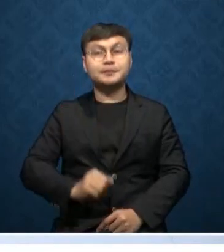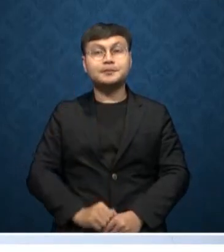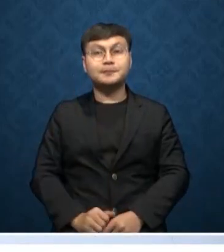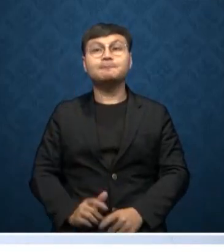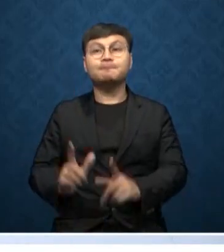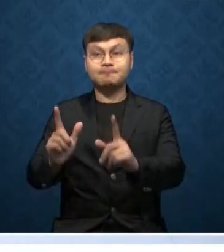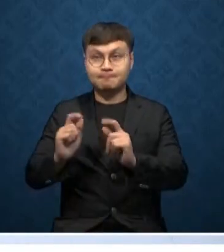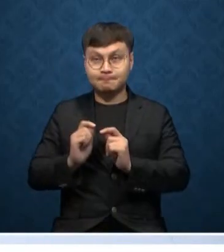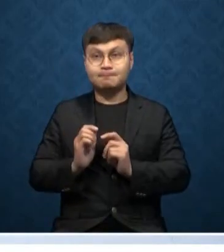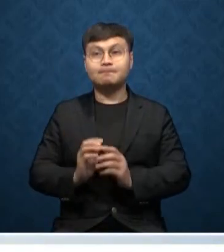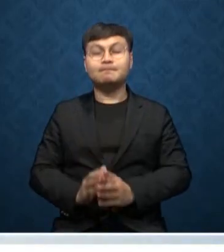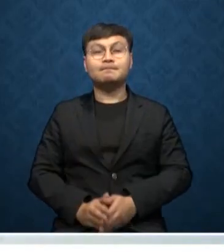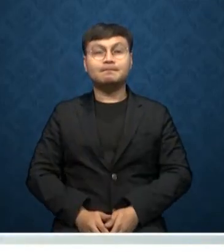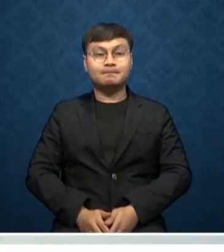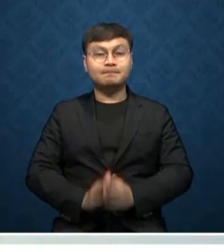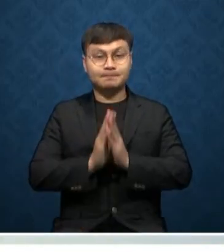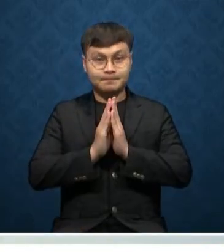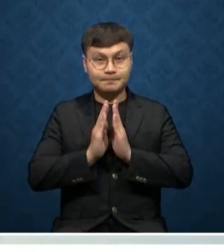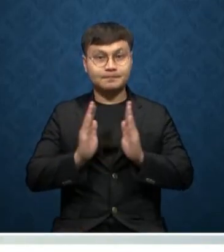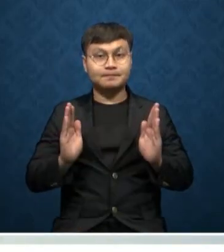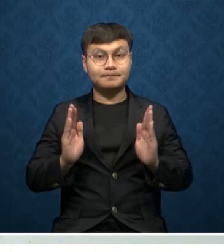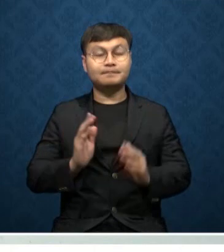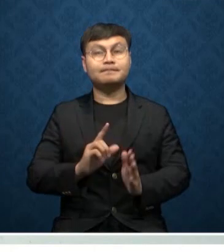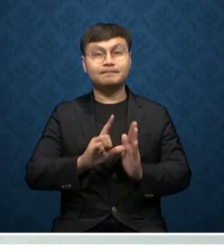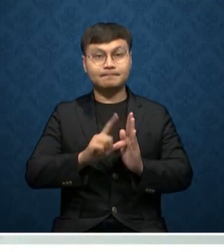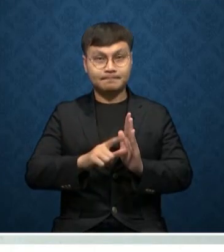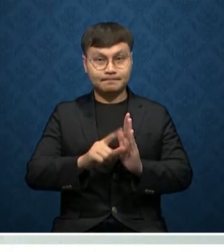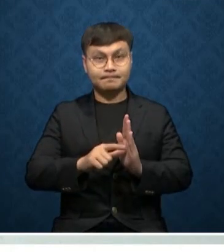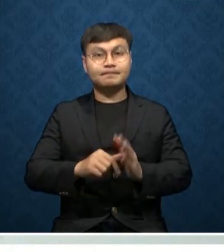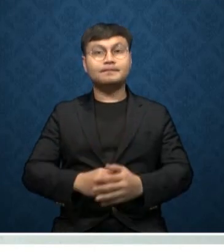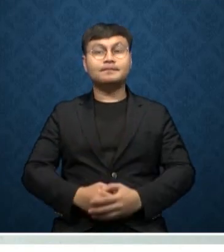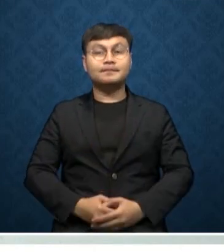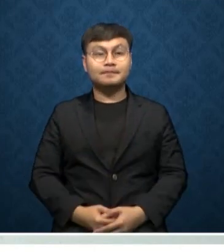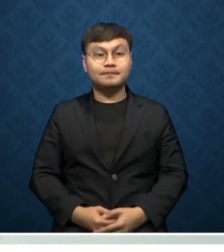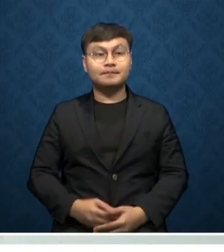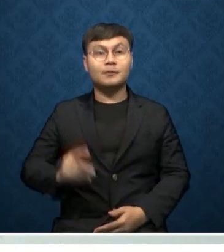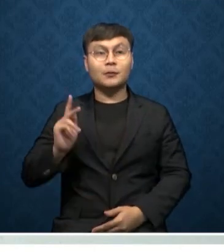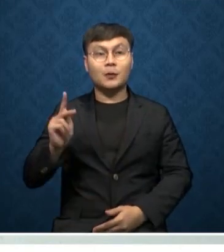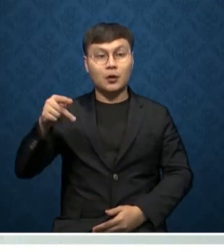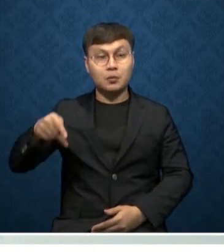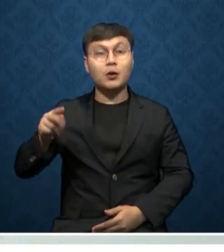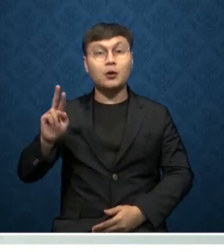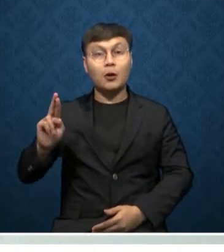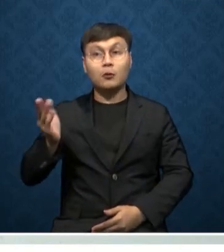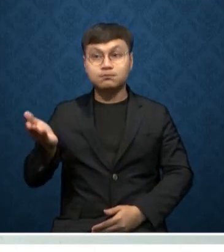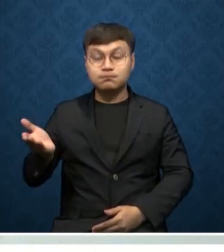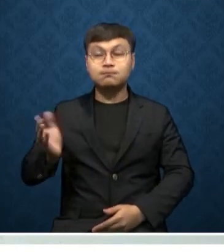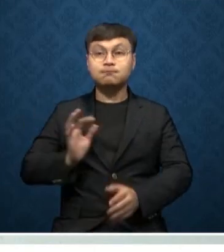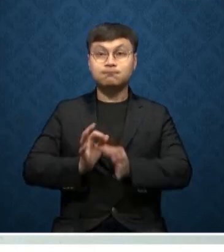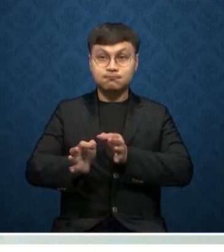ประธานครับขอบคุณครับท่านเลขาธิการครับกพรตอบชี้แจงมย